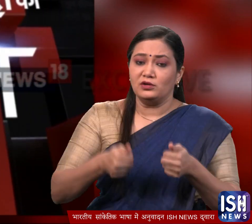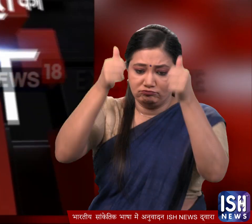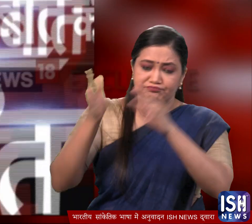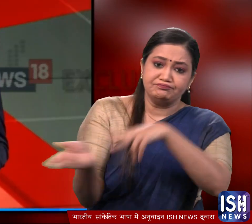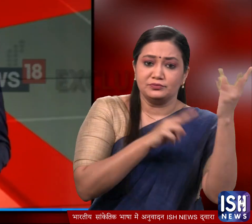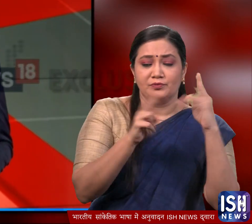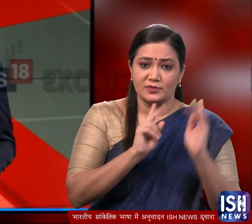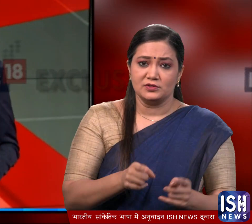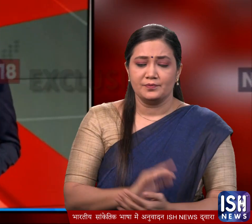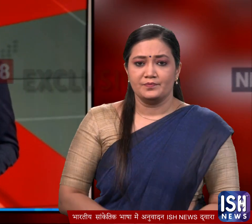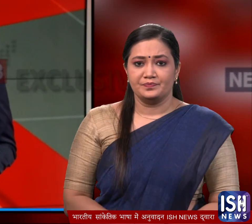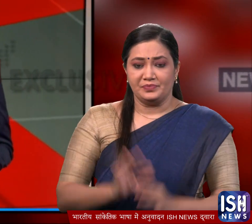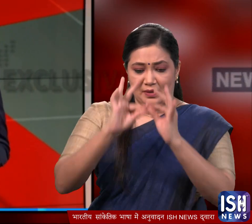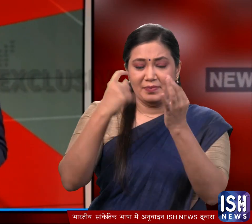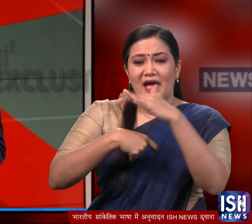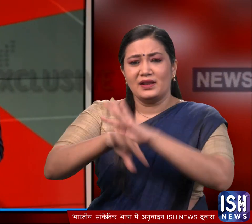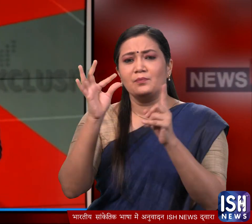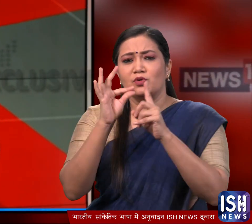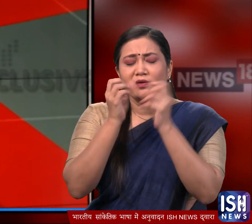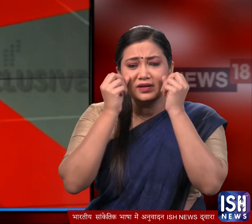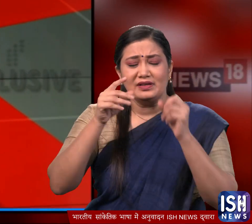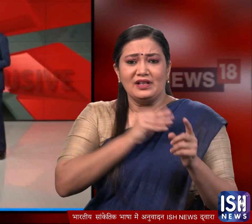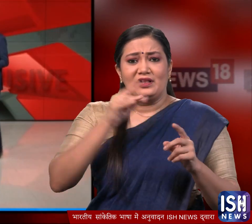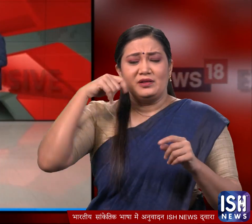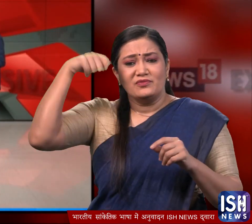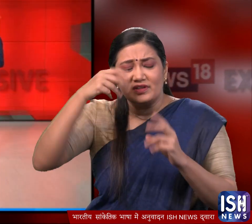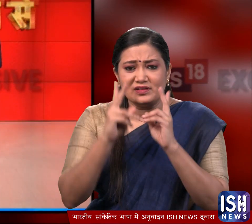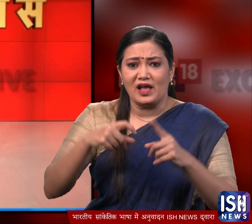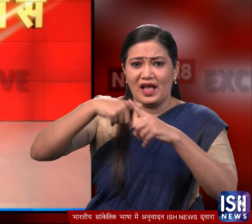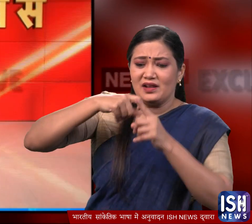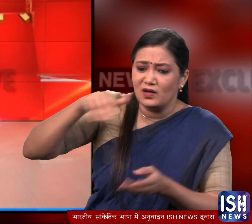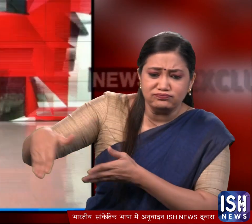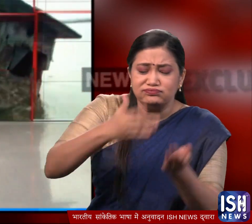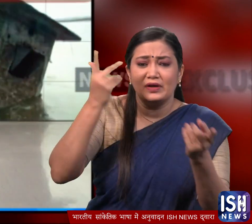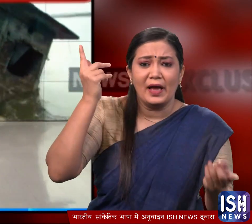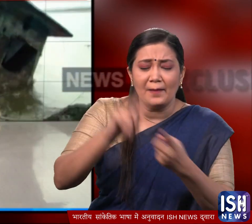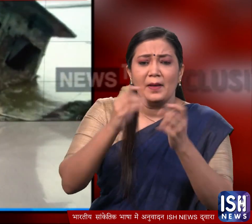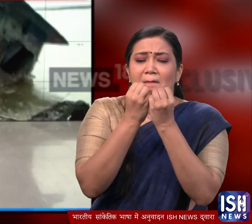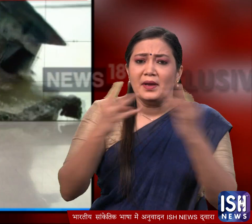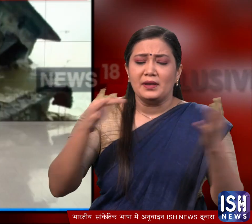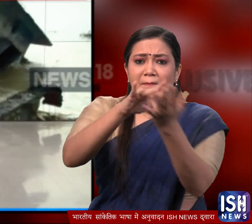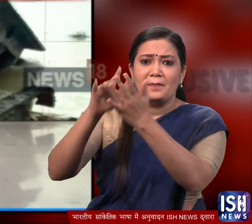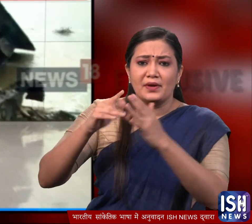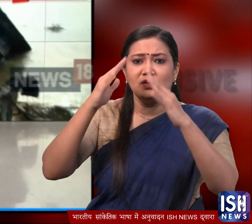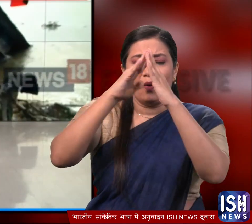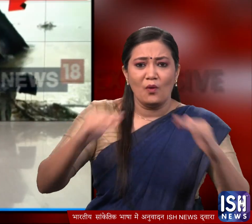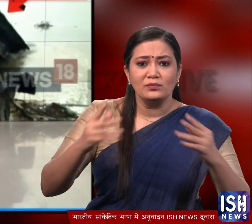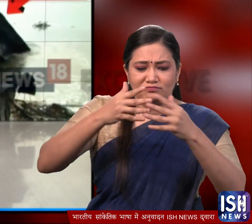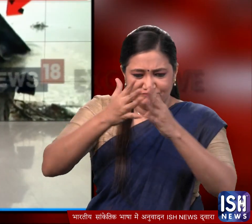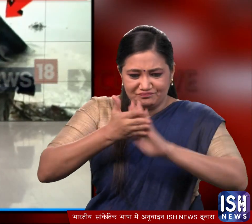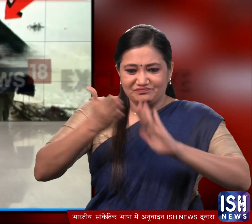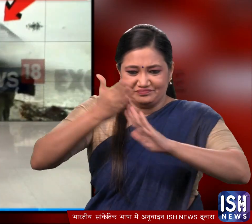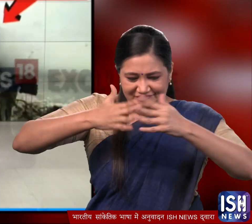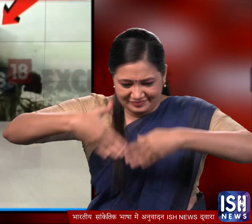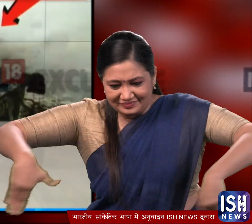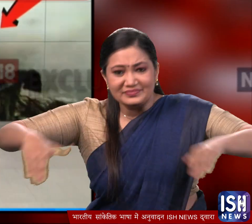है। बिहार के पूर्णिया से डरा देने वाली कुछ तस्वीरें सामने आई। वहां कनकई नदी के तेज बहाव की वजह से कई जगहों पर मिट्टी के कटाव ने लोगों की चिंता